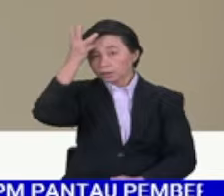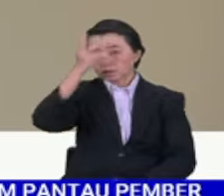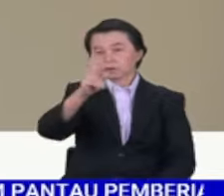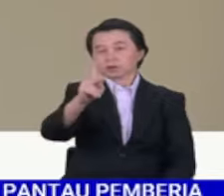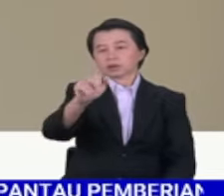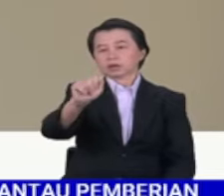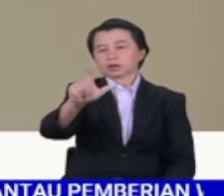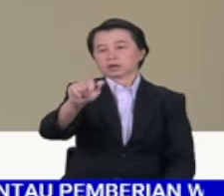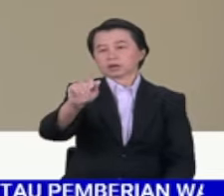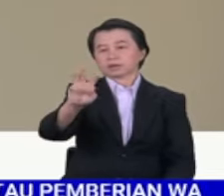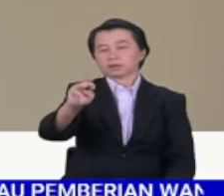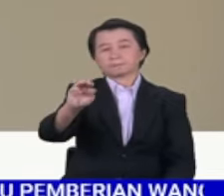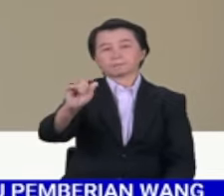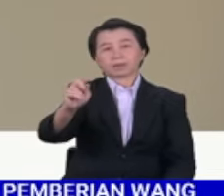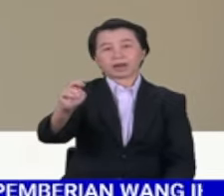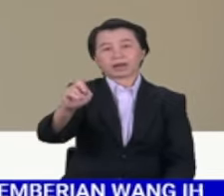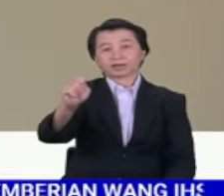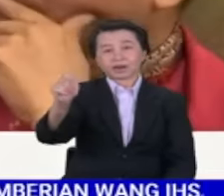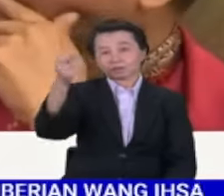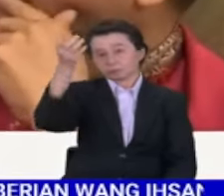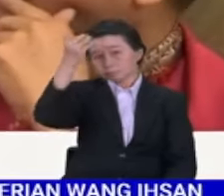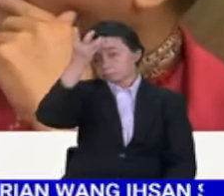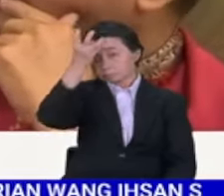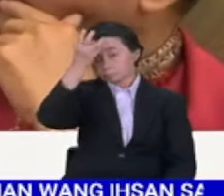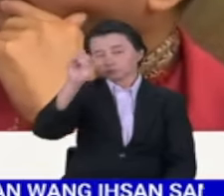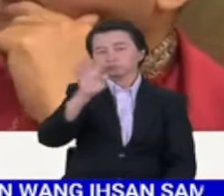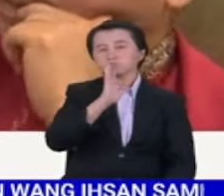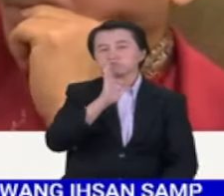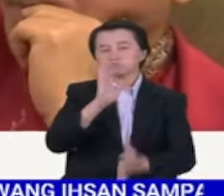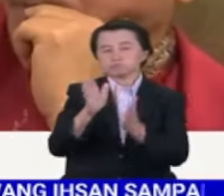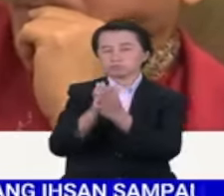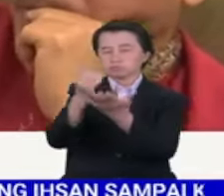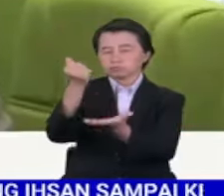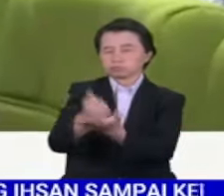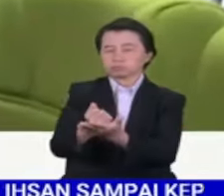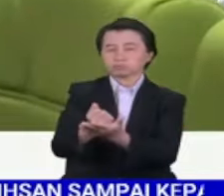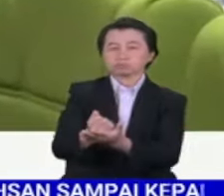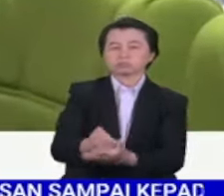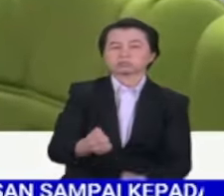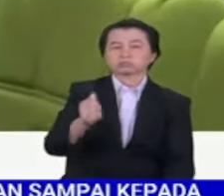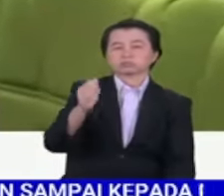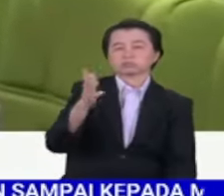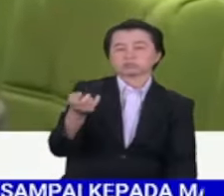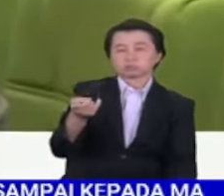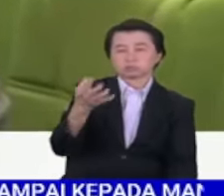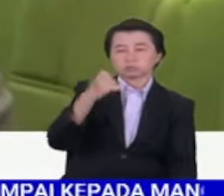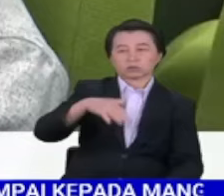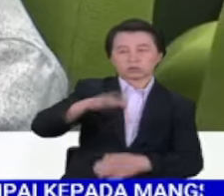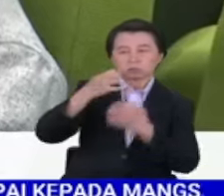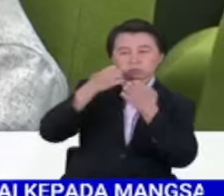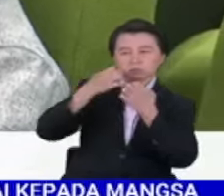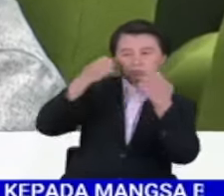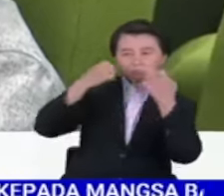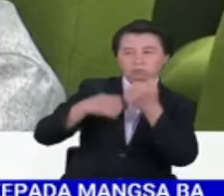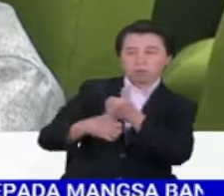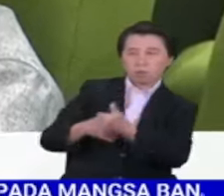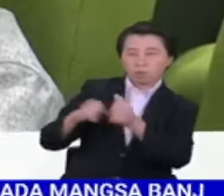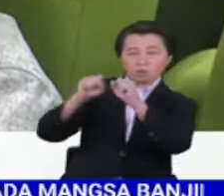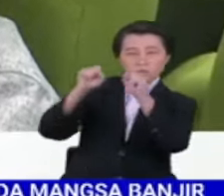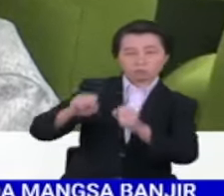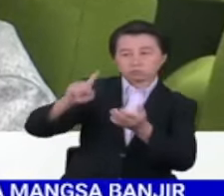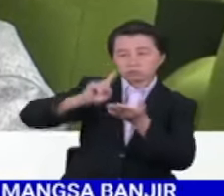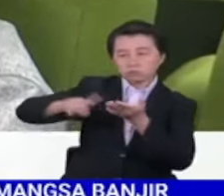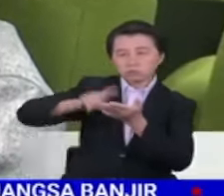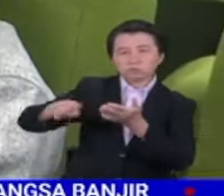sistem pemeriksaan sembadan di Kompleks imigrasi dan keselamatan biawak yang lebih canggih dengan sistem